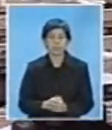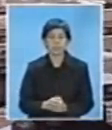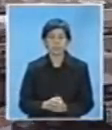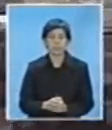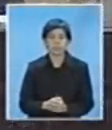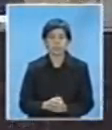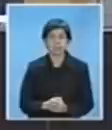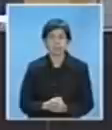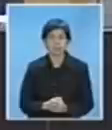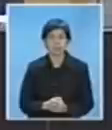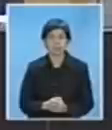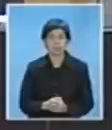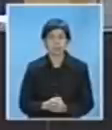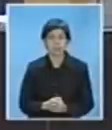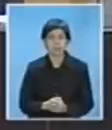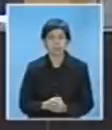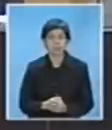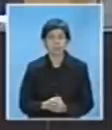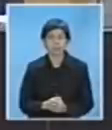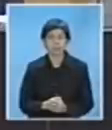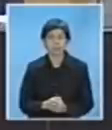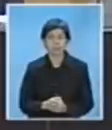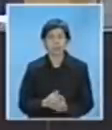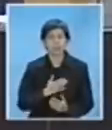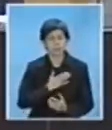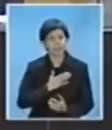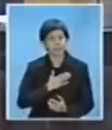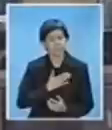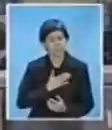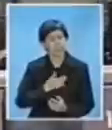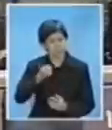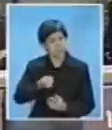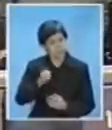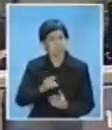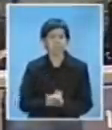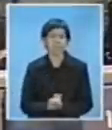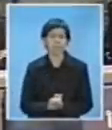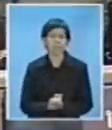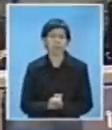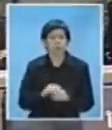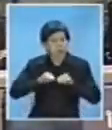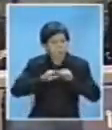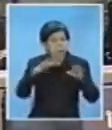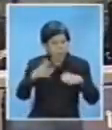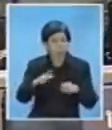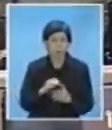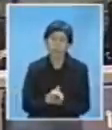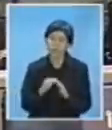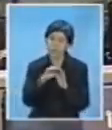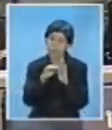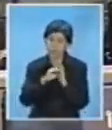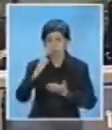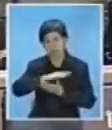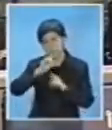ค่ะก็เป็นข้อเท็จจริงเรียนว่าเป็นข้อเท็จจริงที่แพร่หลายนะคะปรากฏต